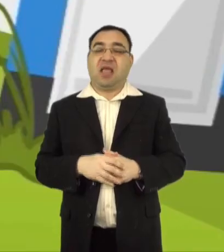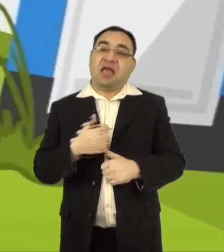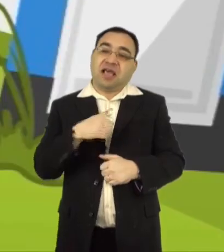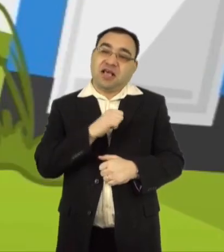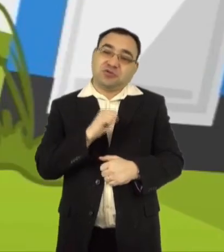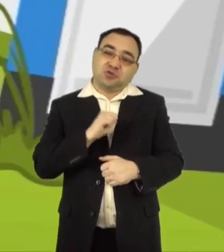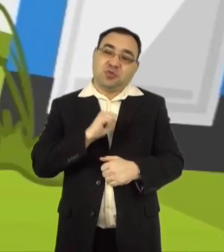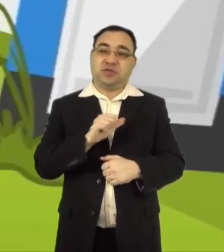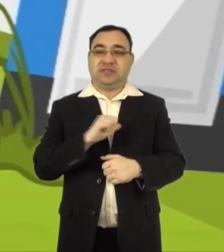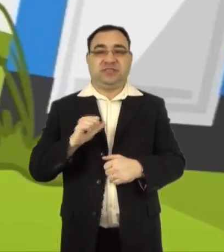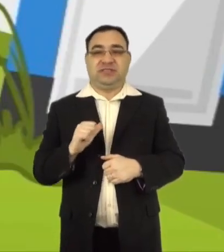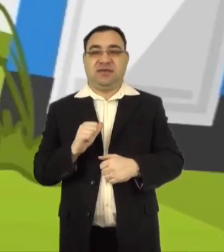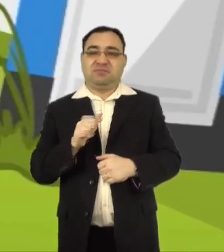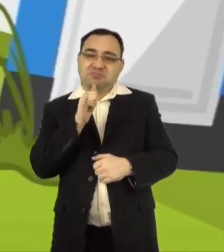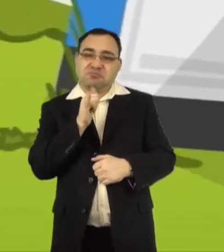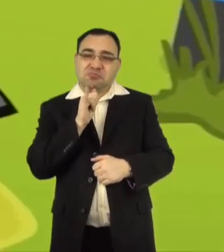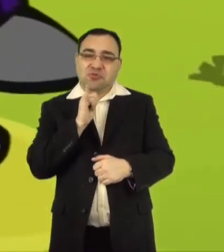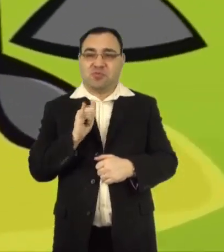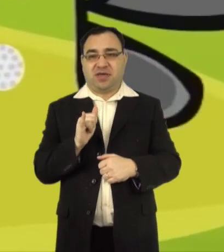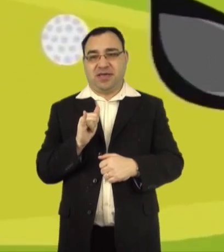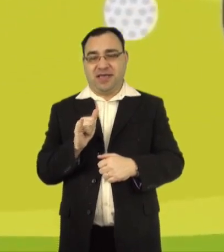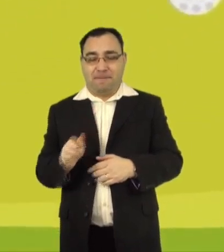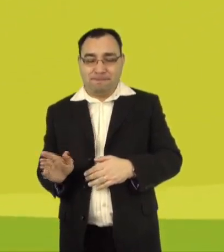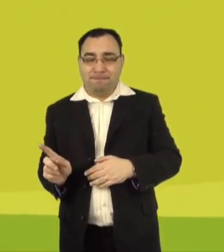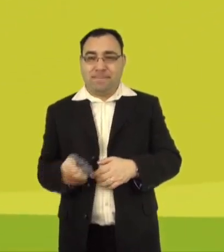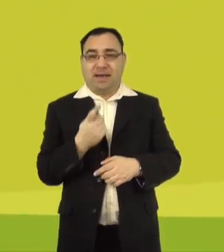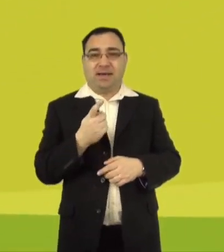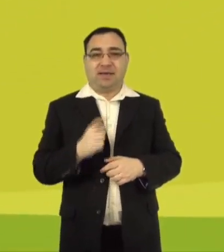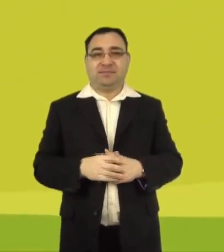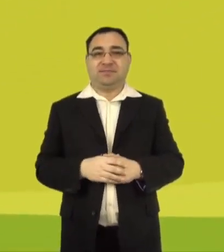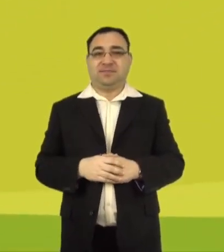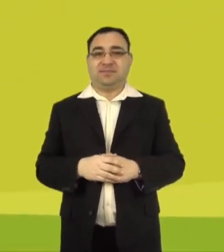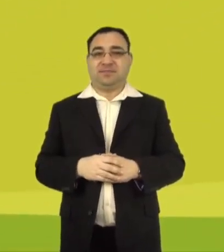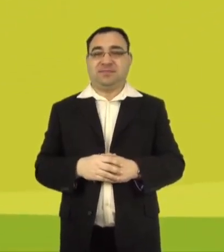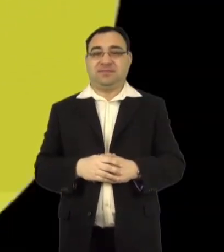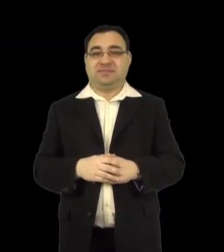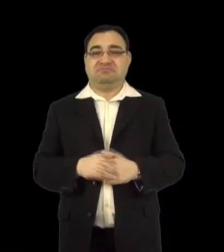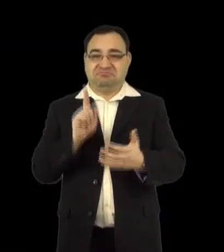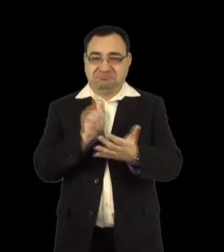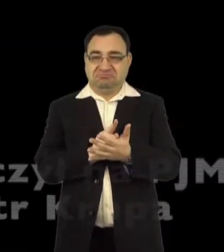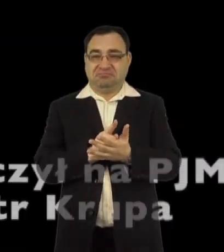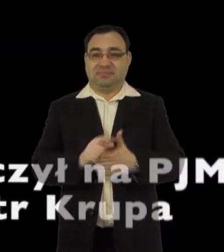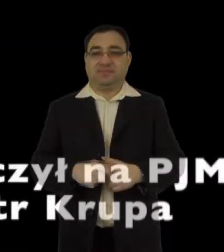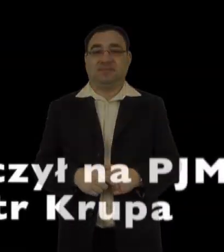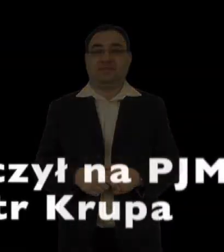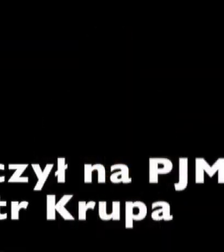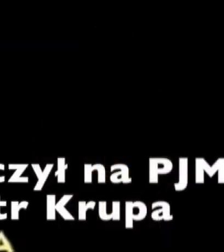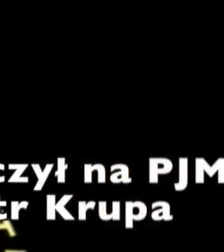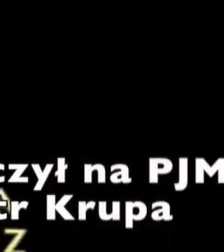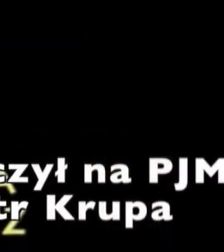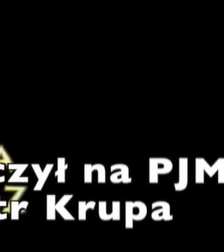A ja sobie nie na dołek, ale w dołek. Ha, trafiony, zatopiony.